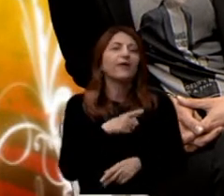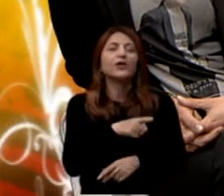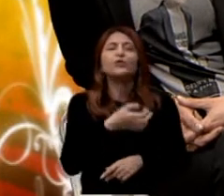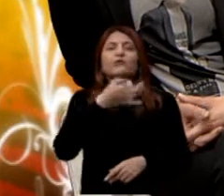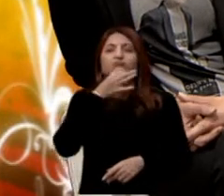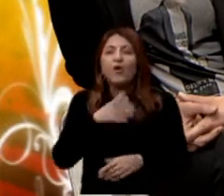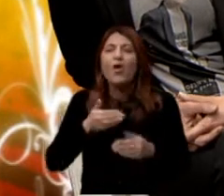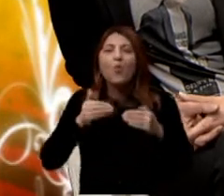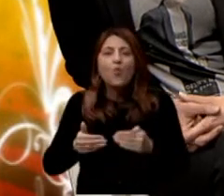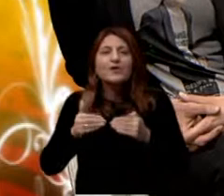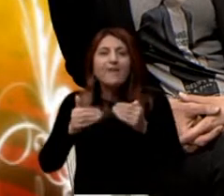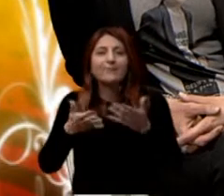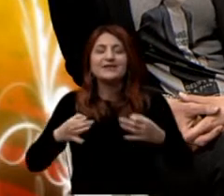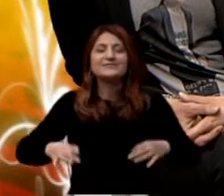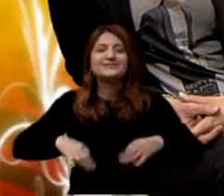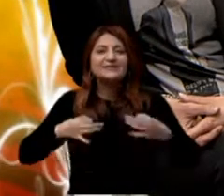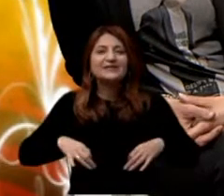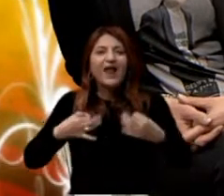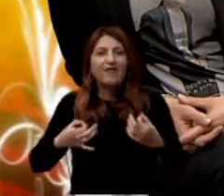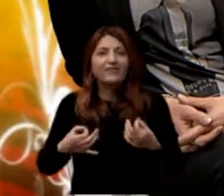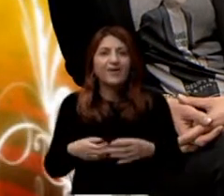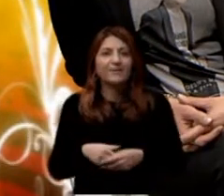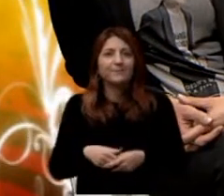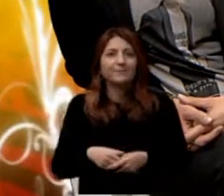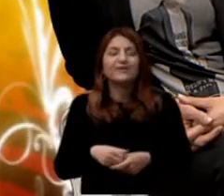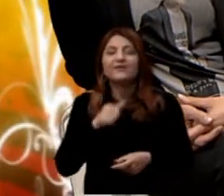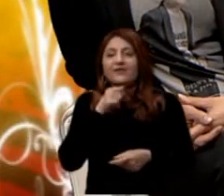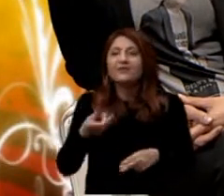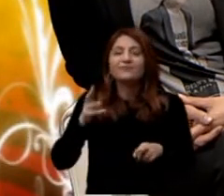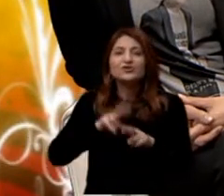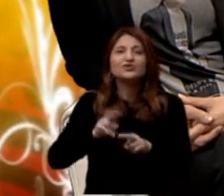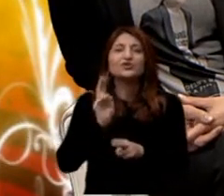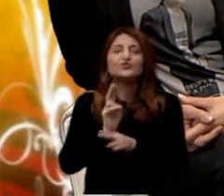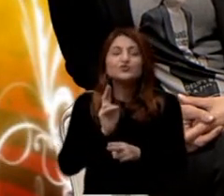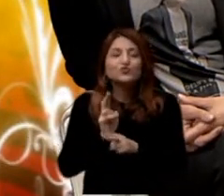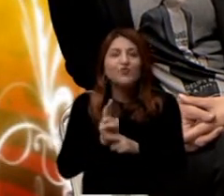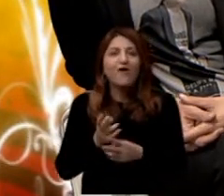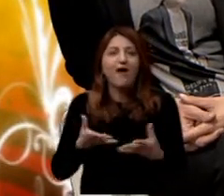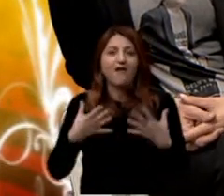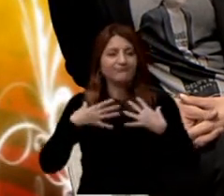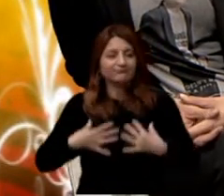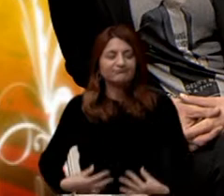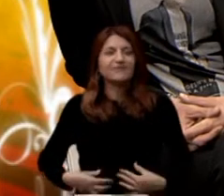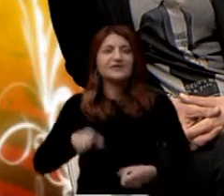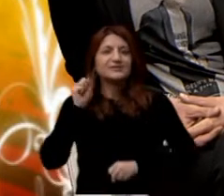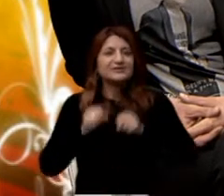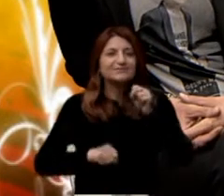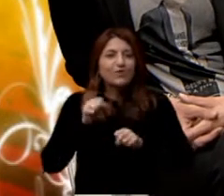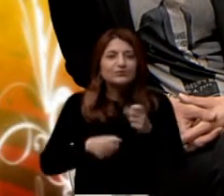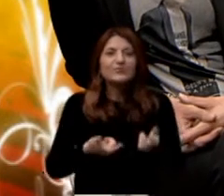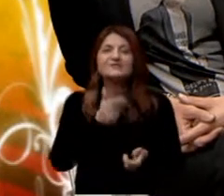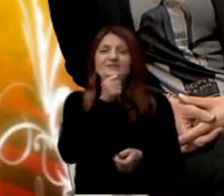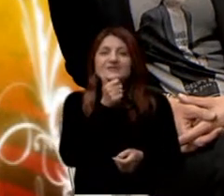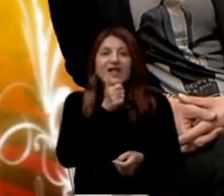unapređuje zdravlje, dakle, i očuvanje funkcionalne sposobnosti